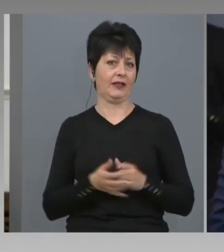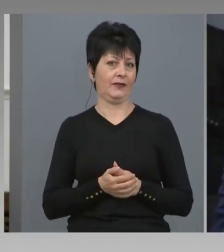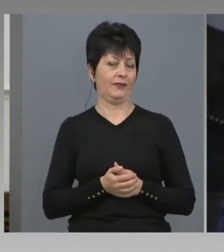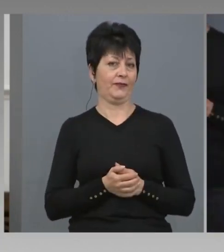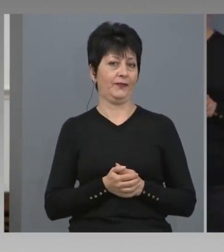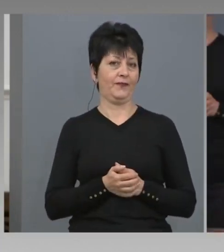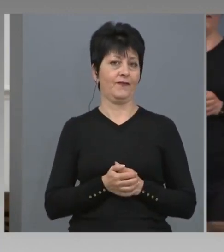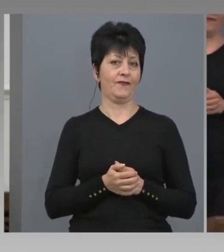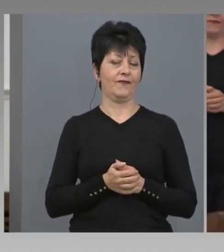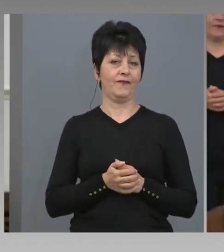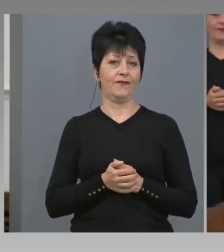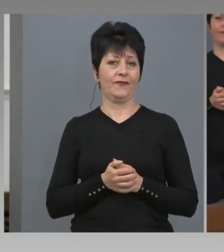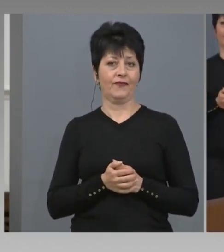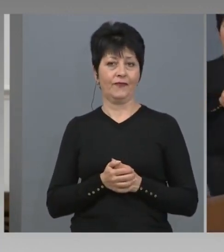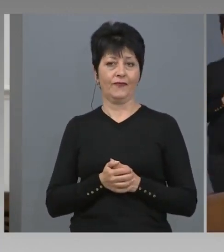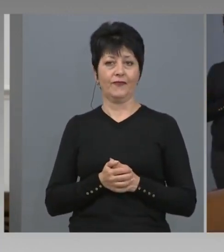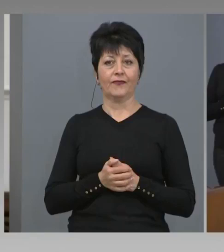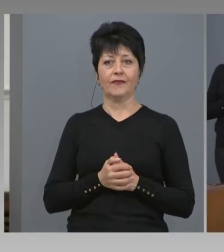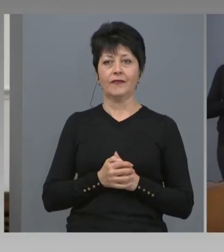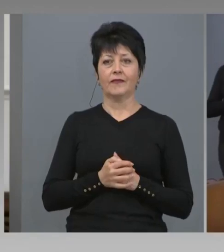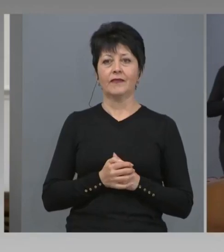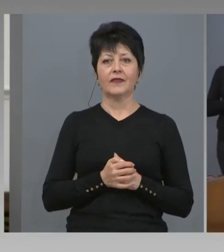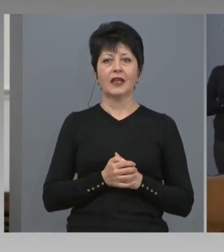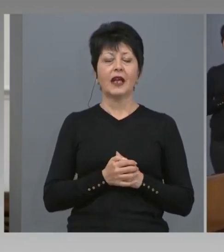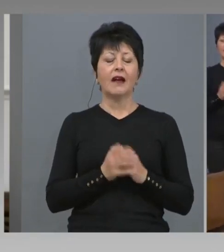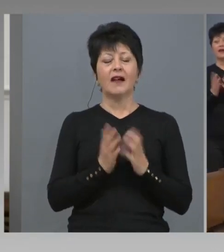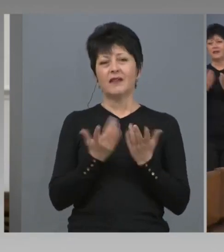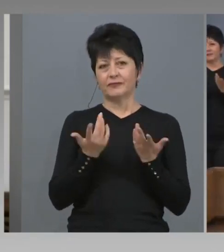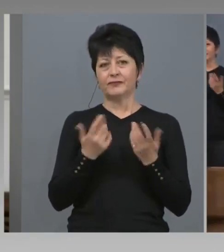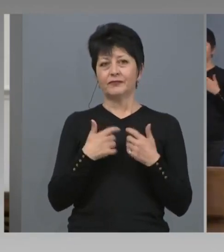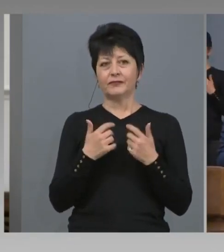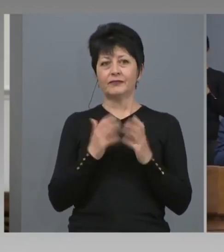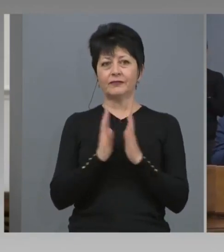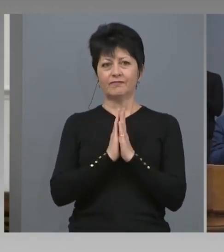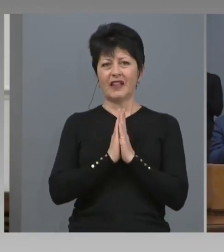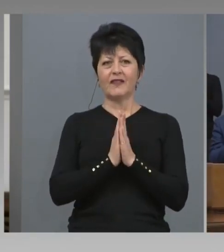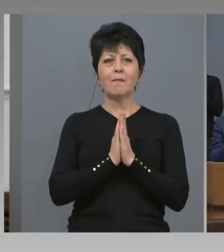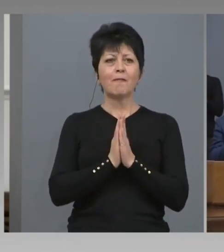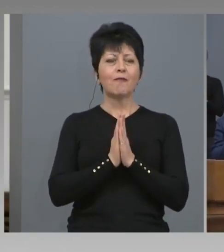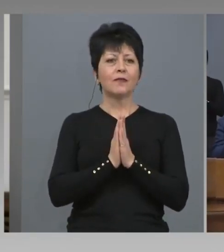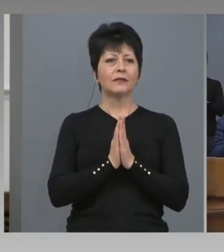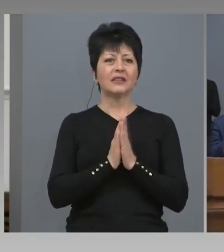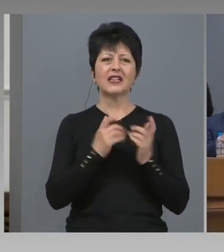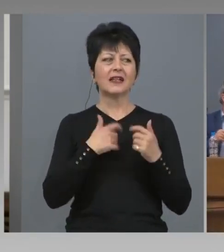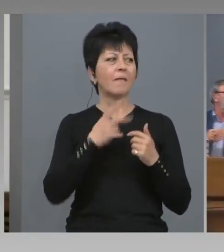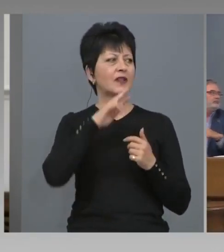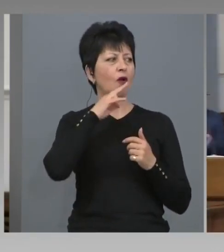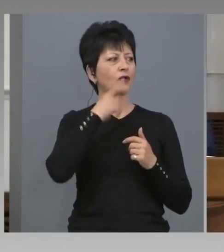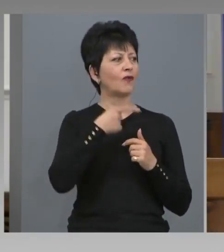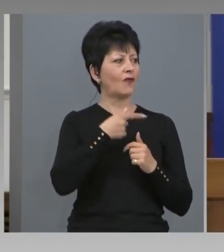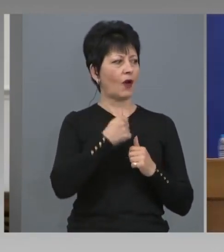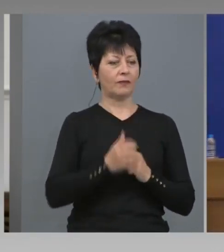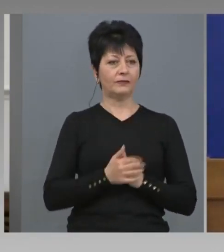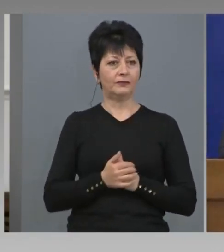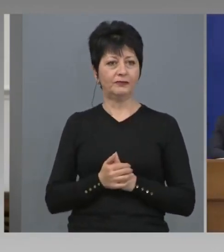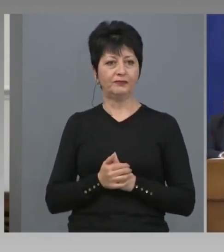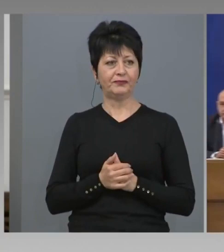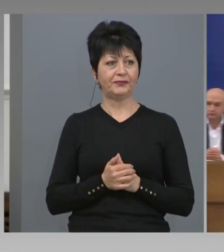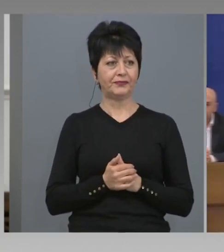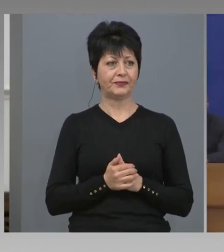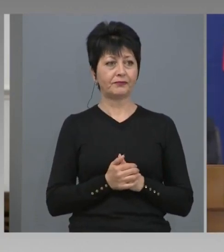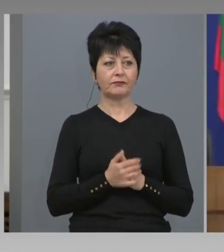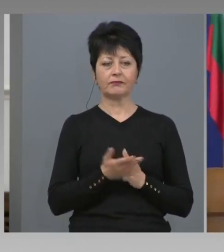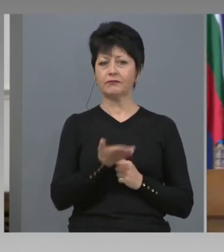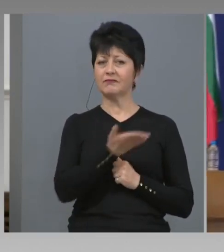Здравейте, Багина. Може ли да ви помоля да... Да, само набързо да отговоря, имаше зададен въпрос.